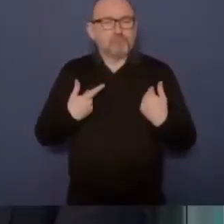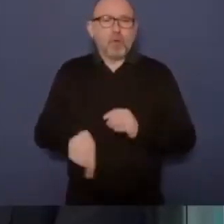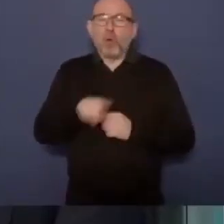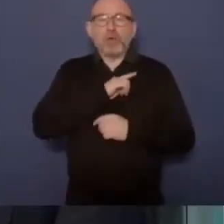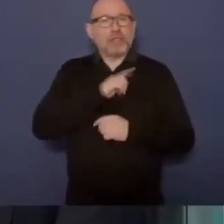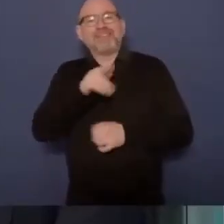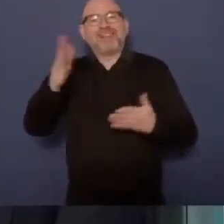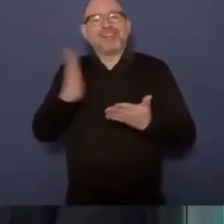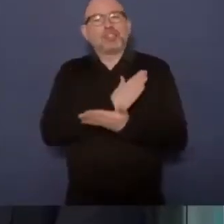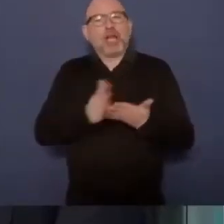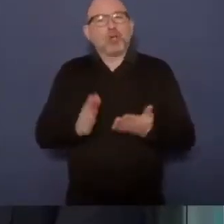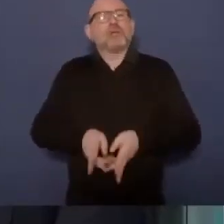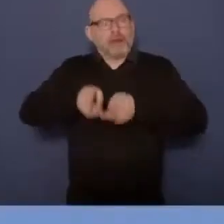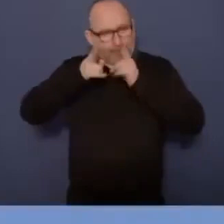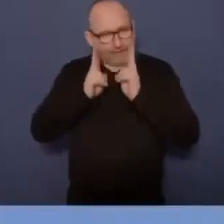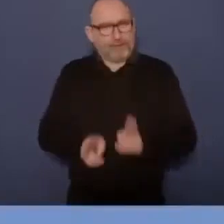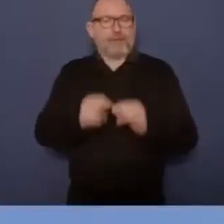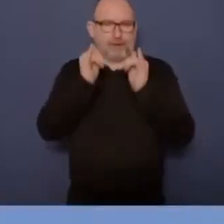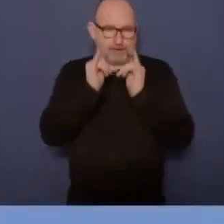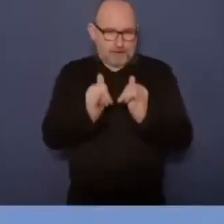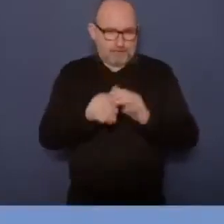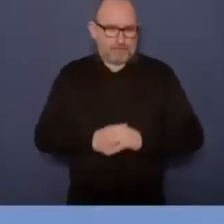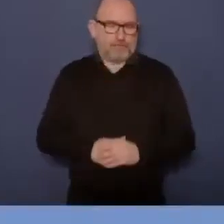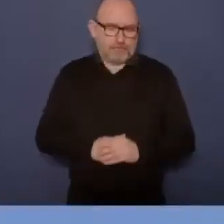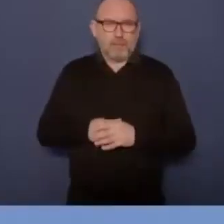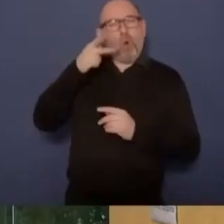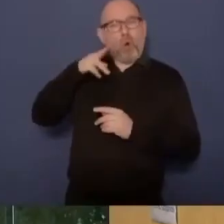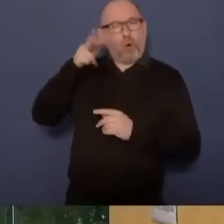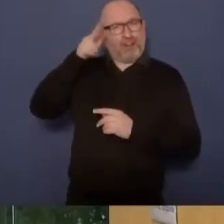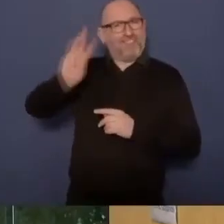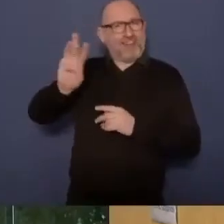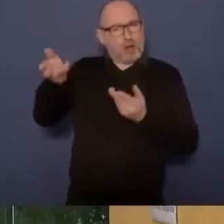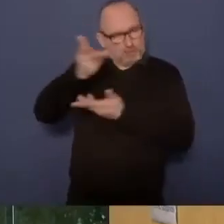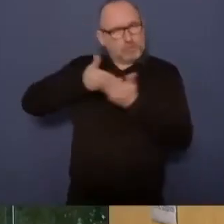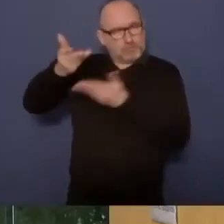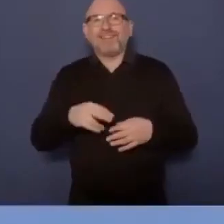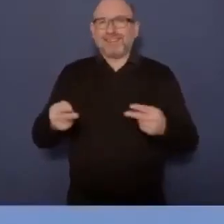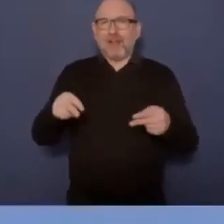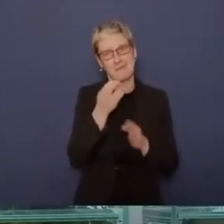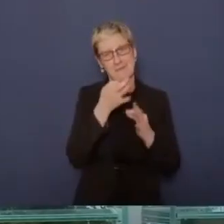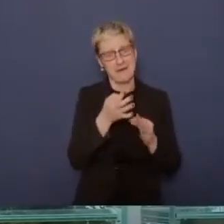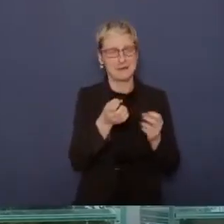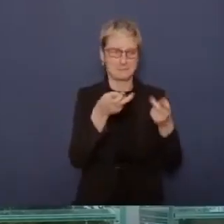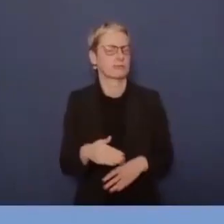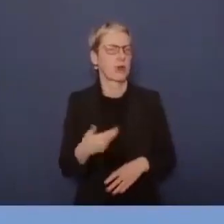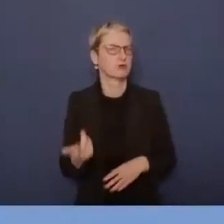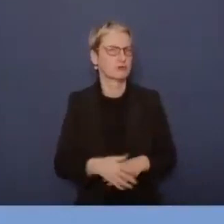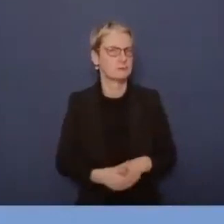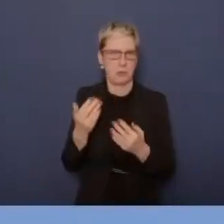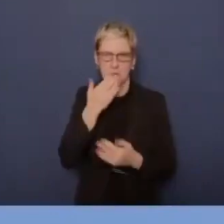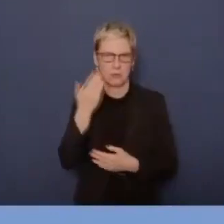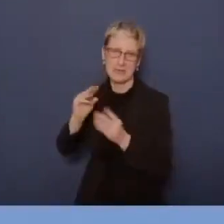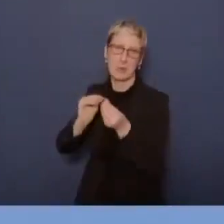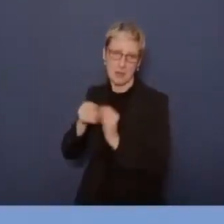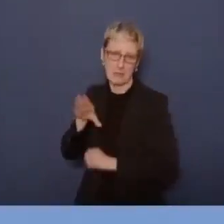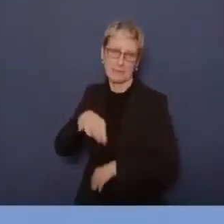also somit, also, und auch um das zu vorwegzunehmen, also, aber ich hatte, ich weiß, also jetzt